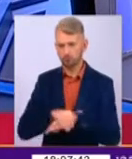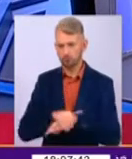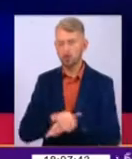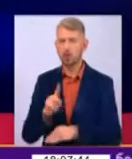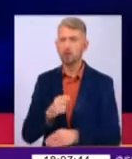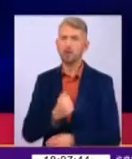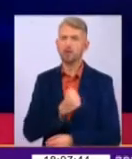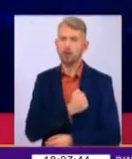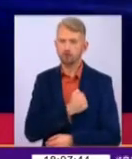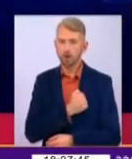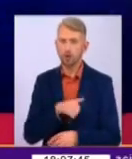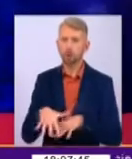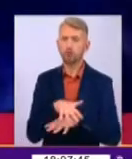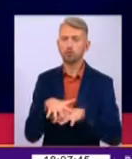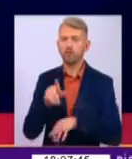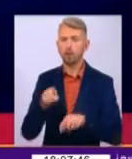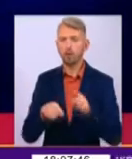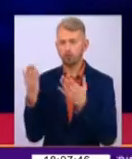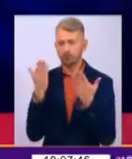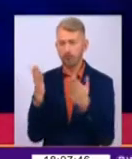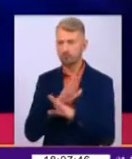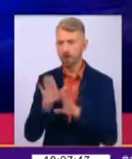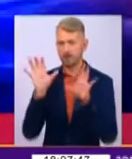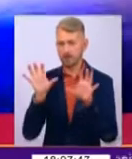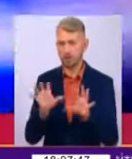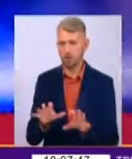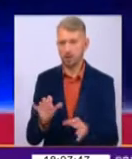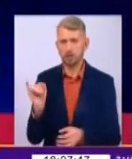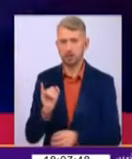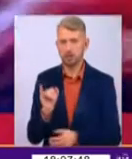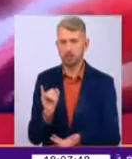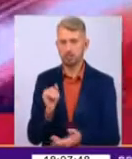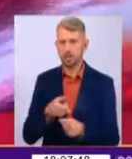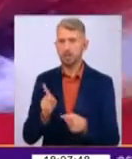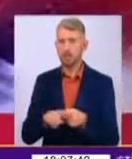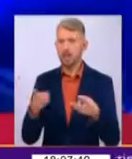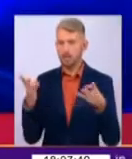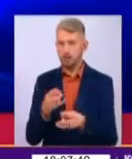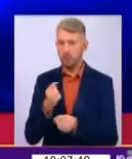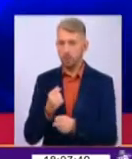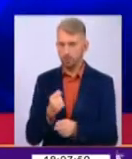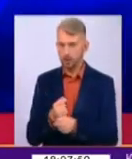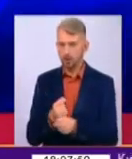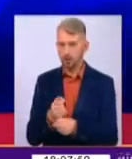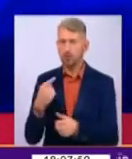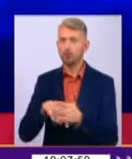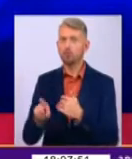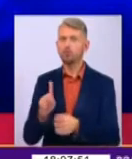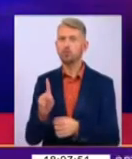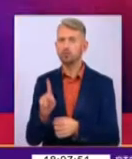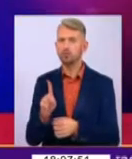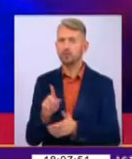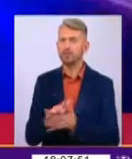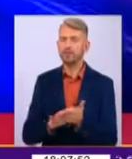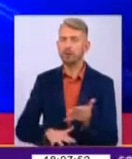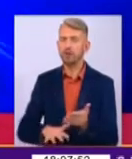на жаль, суспільство іноді не читає закони. І це треба робити однозначно, тому що,